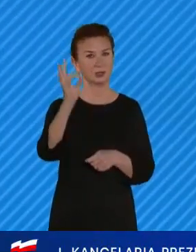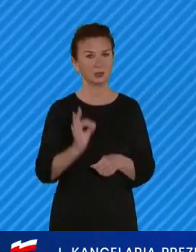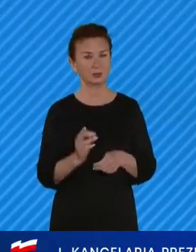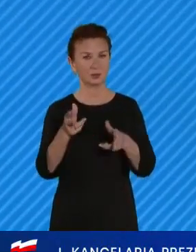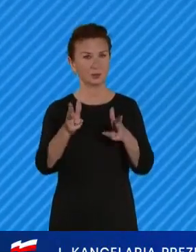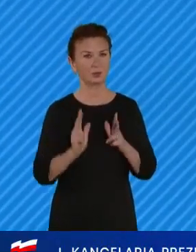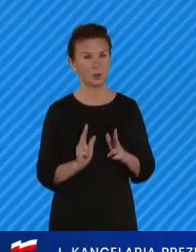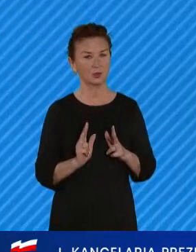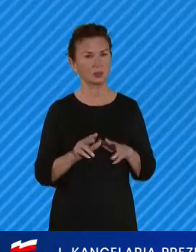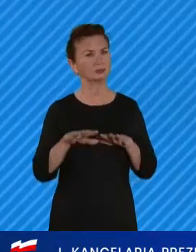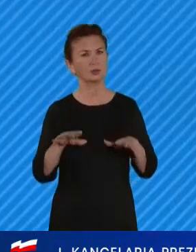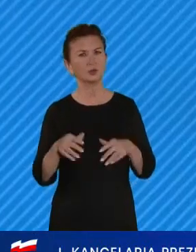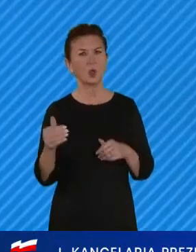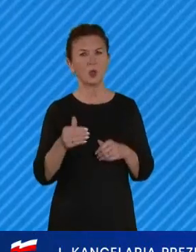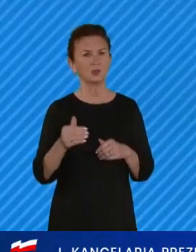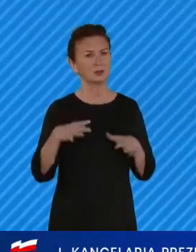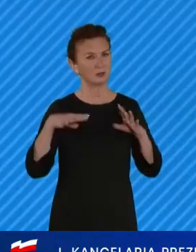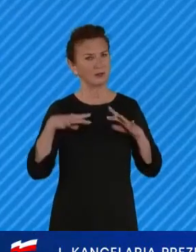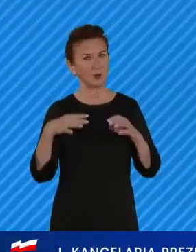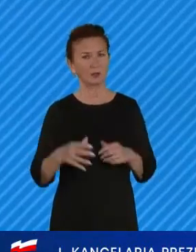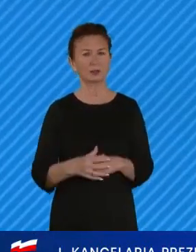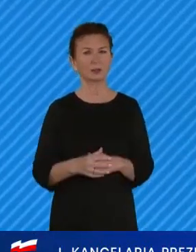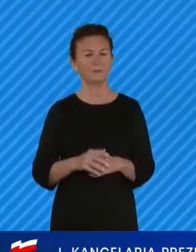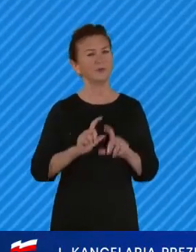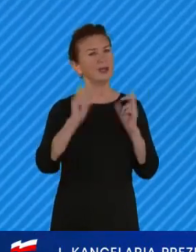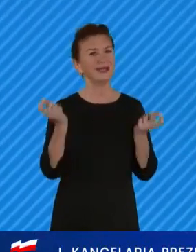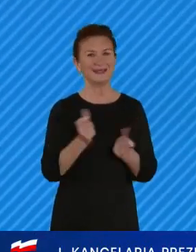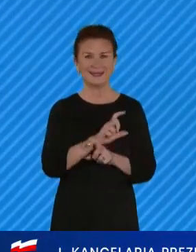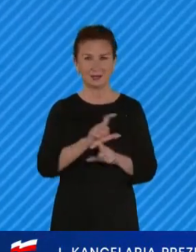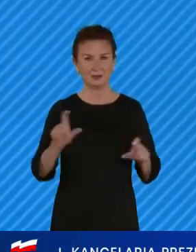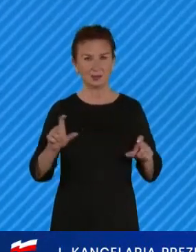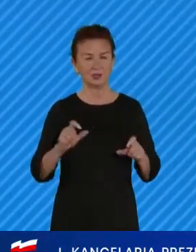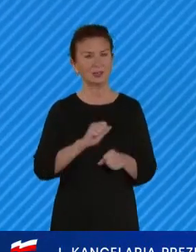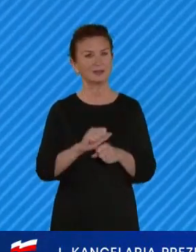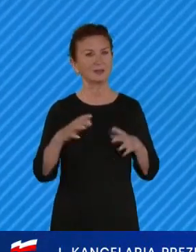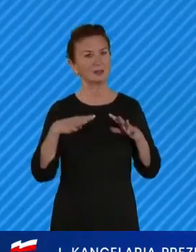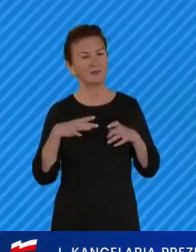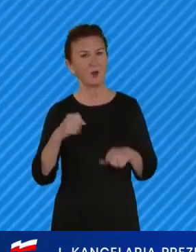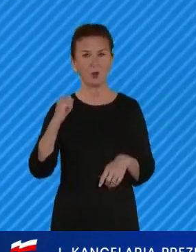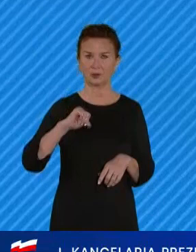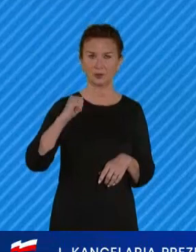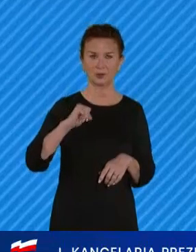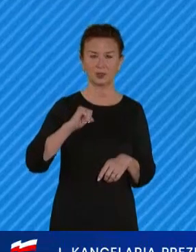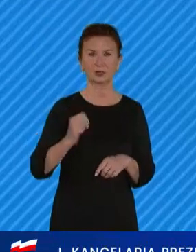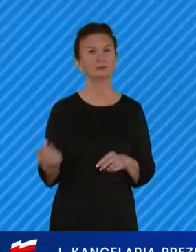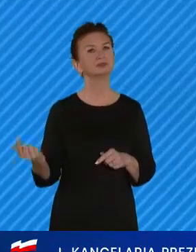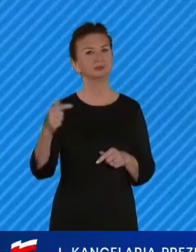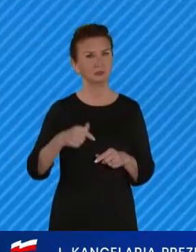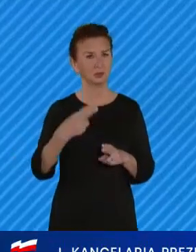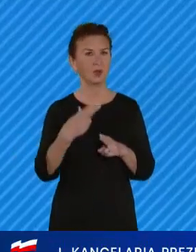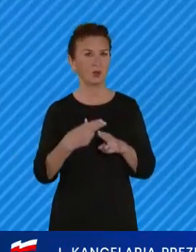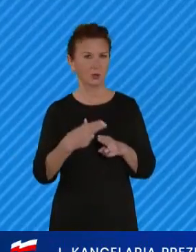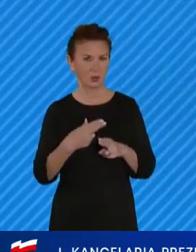kilkanaście tysięcy jest wolnych, jest cały czas wolnych i czeka na pacjentów, choć